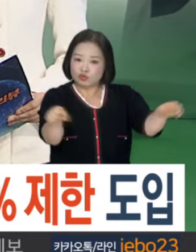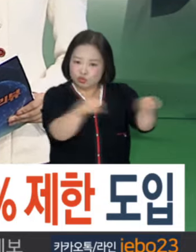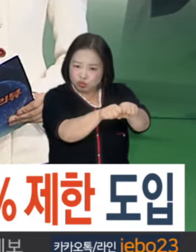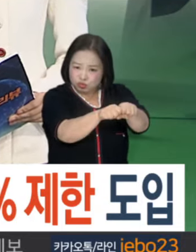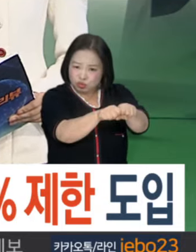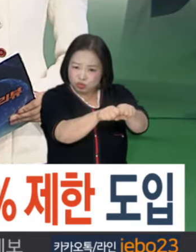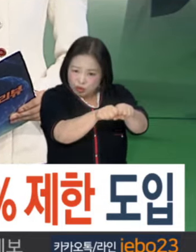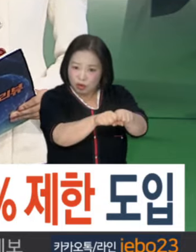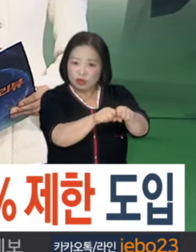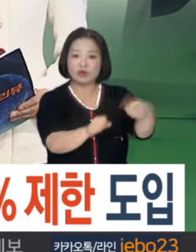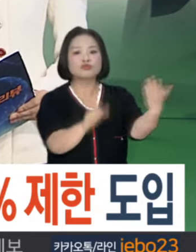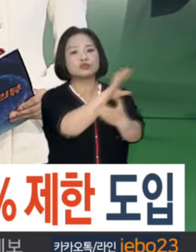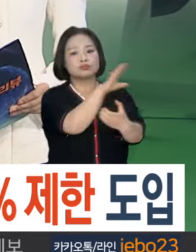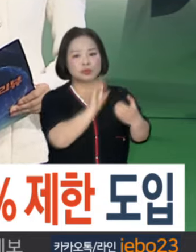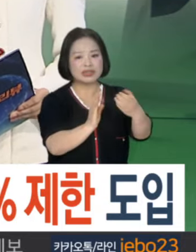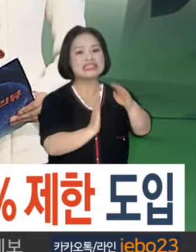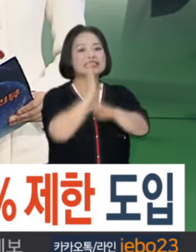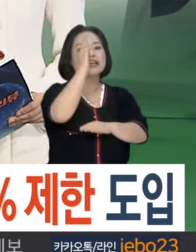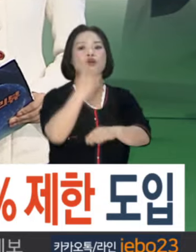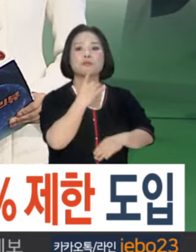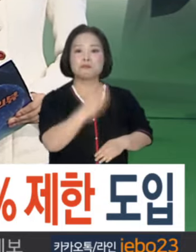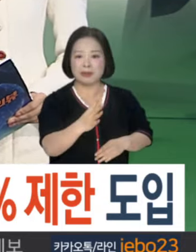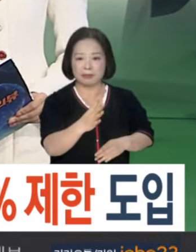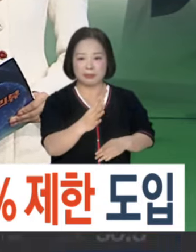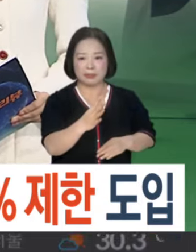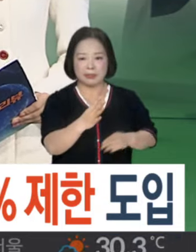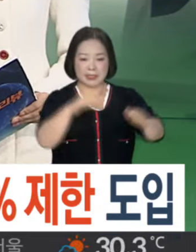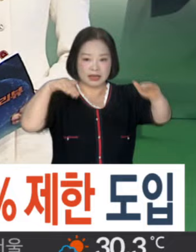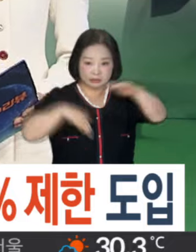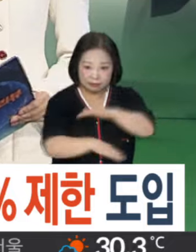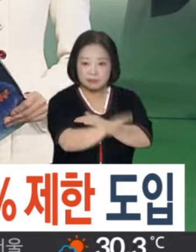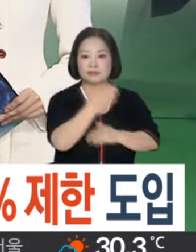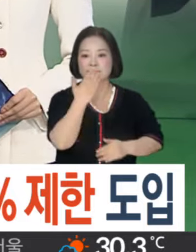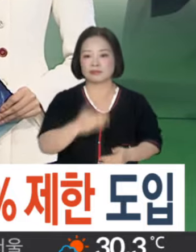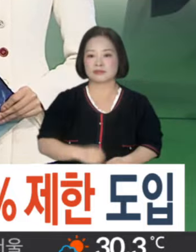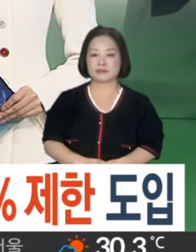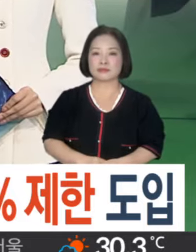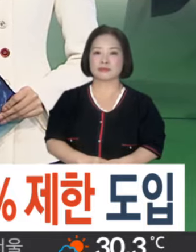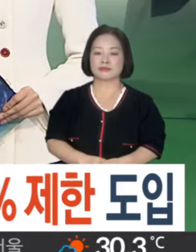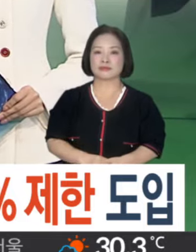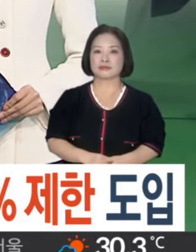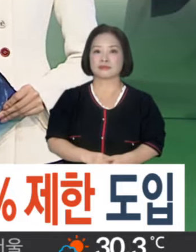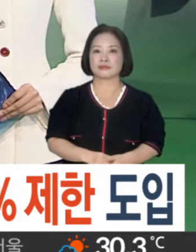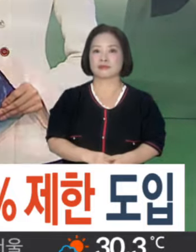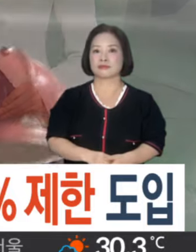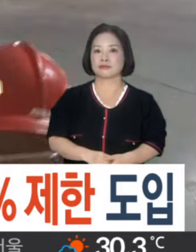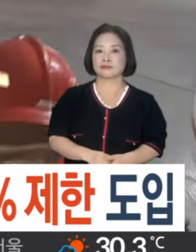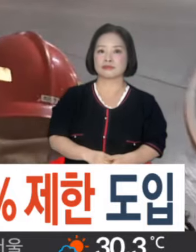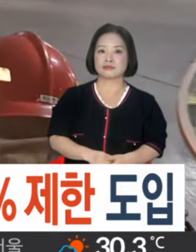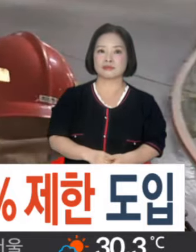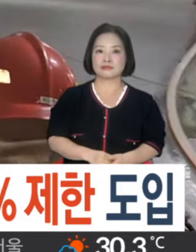제한한 전기차만 출입할 수 있도록 권고하기로 했습니다. 보도에 김예림 기자입니다.